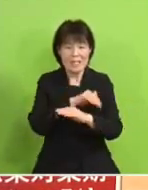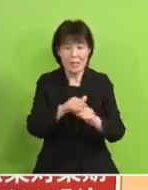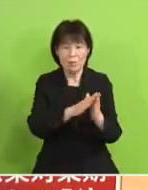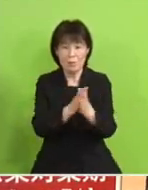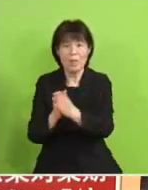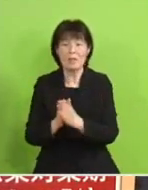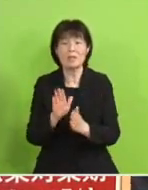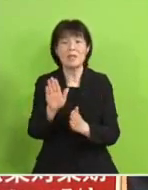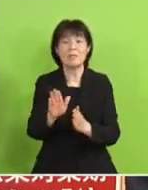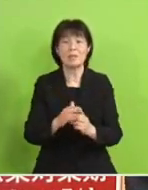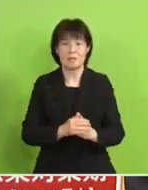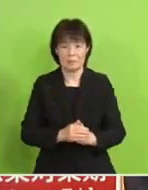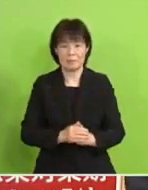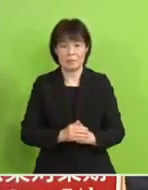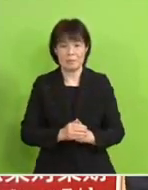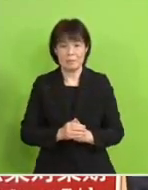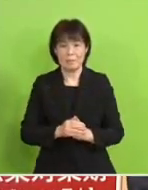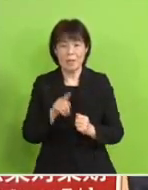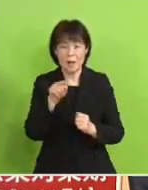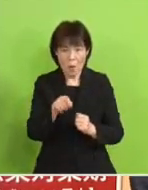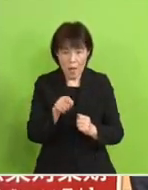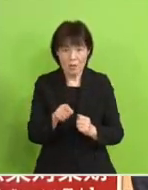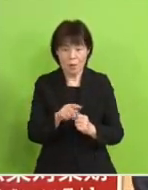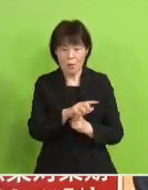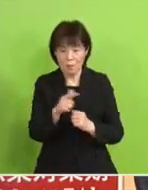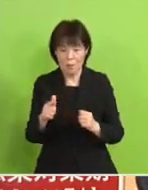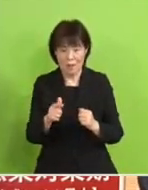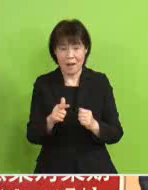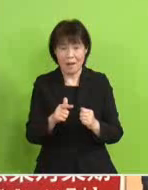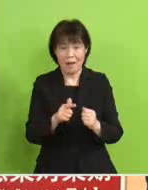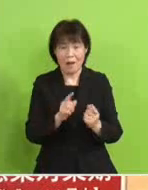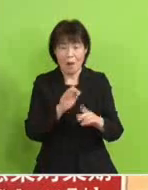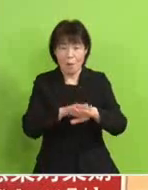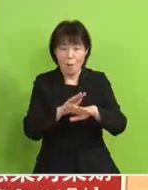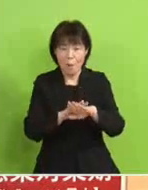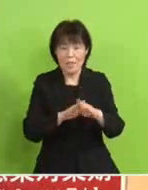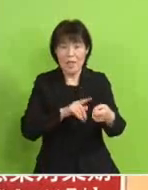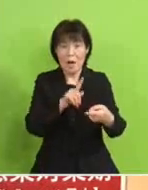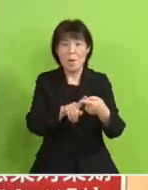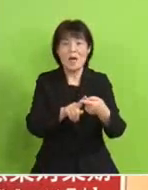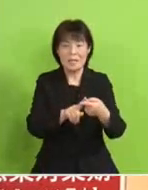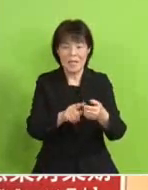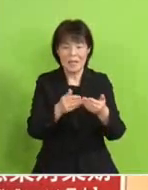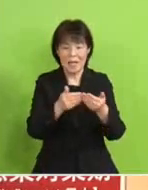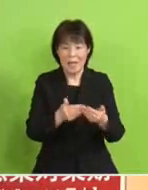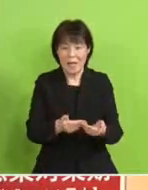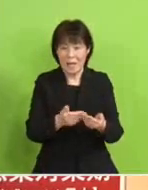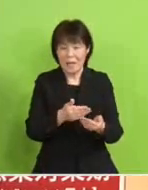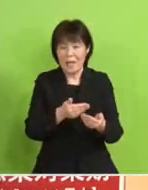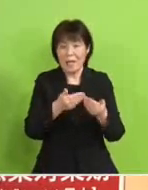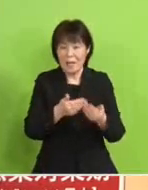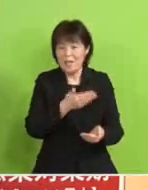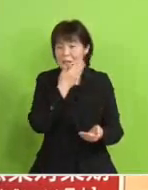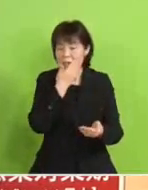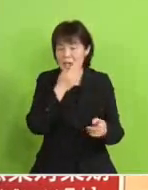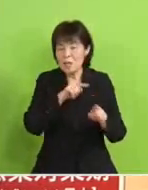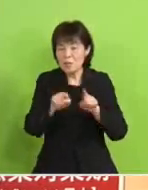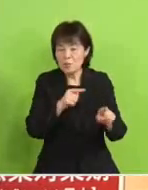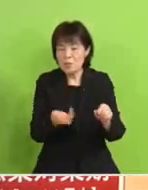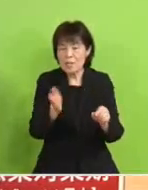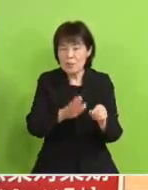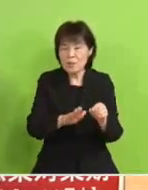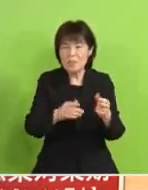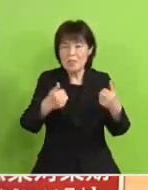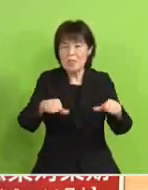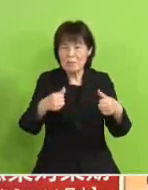。この延長措置に合わせまして、重点措置並みの強い対策を講じている